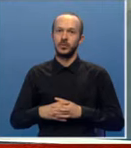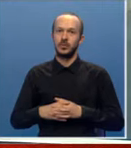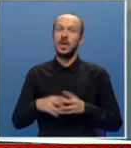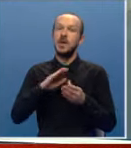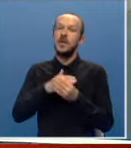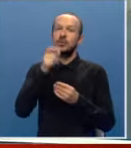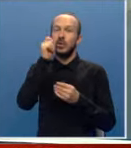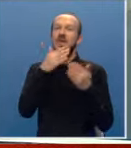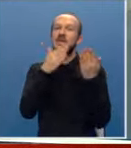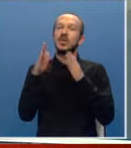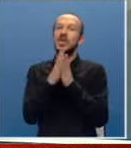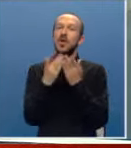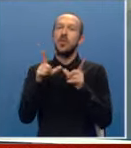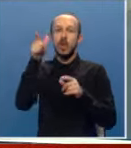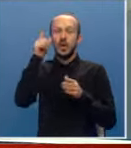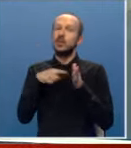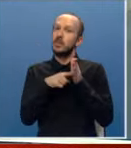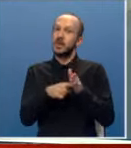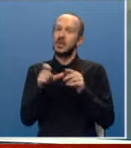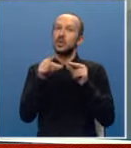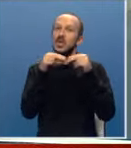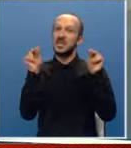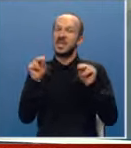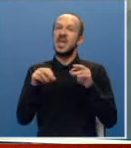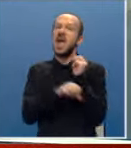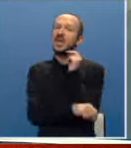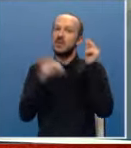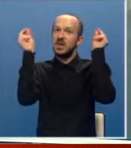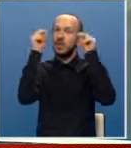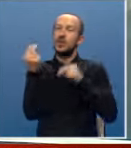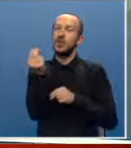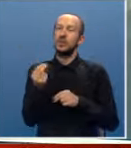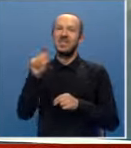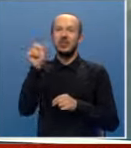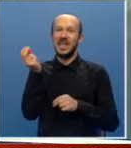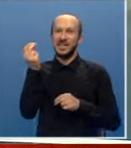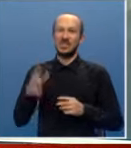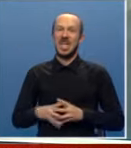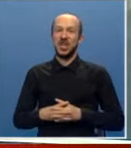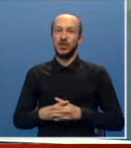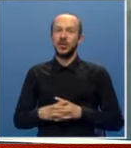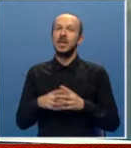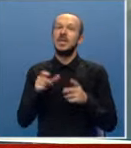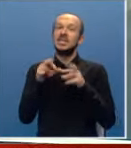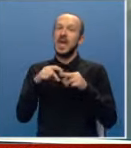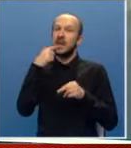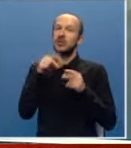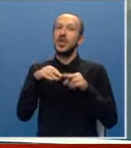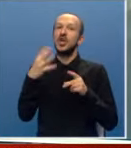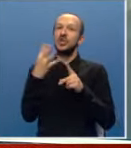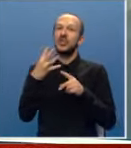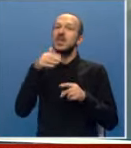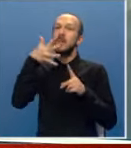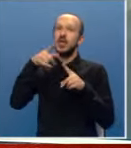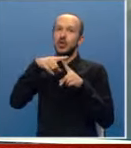Na Međunarodnom sajmu knjiga u Beogradu predstavljena su izdanja Akademije nauka i umjetnosti Republike Srpske s naglaskom na četvrti i